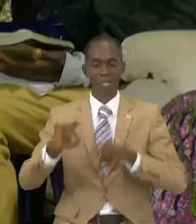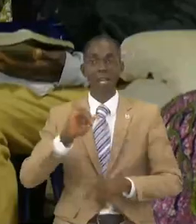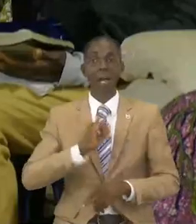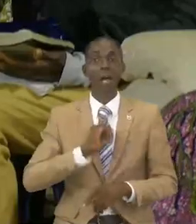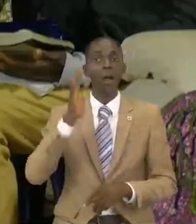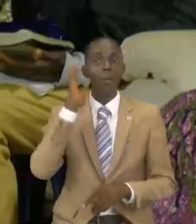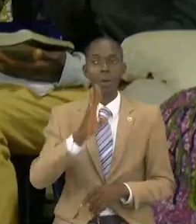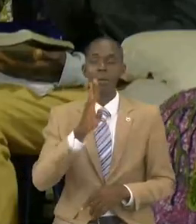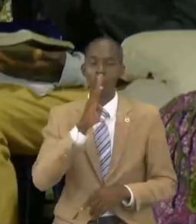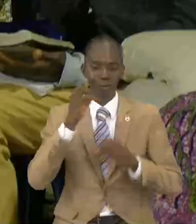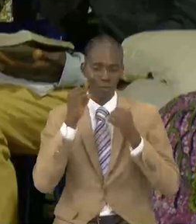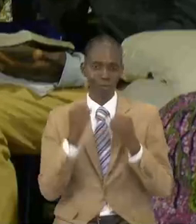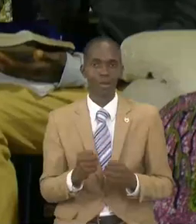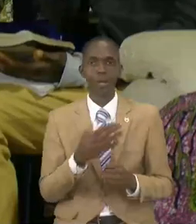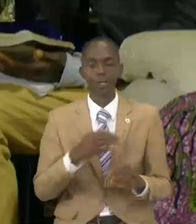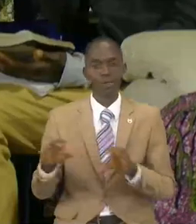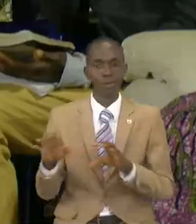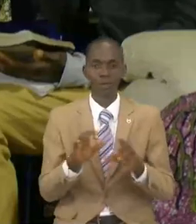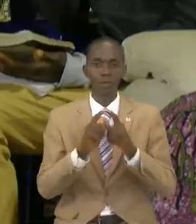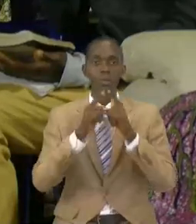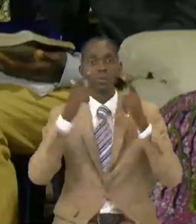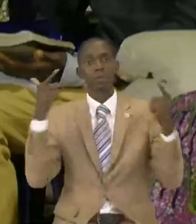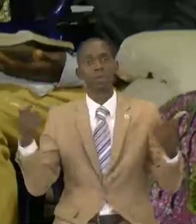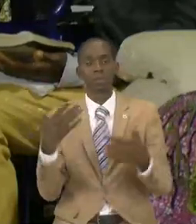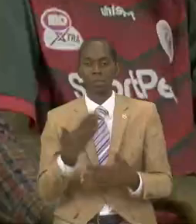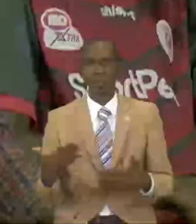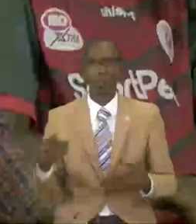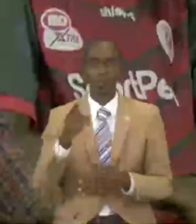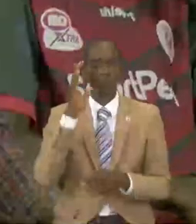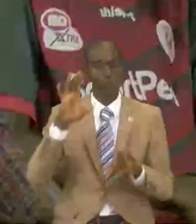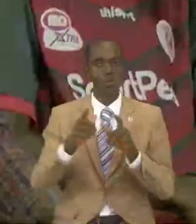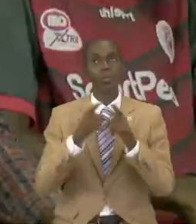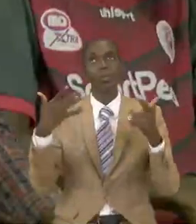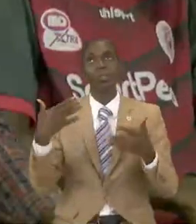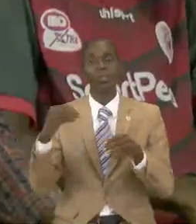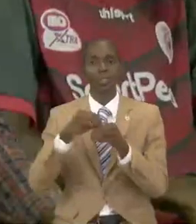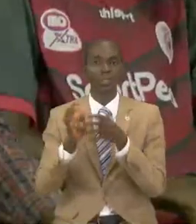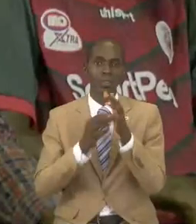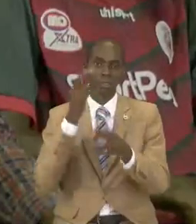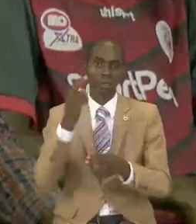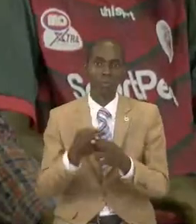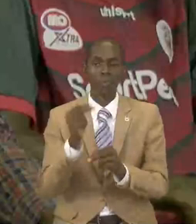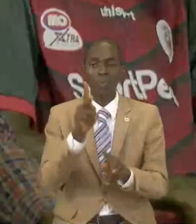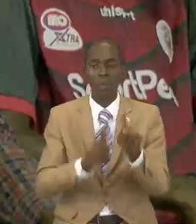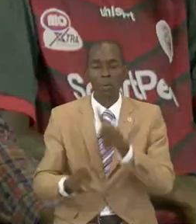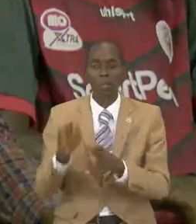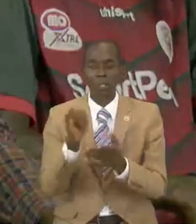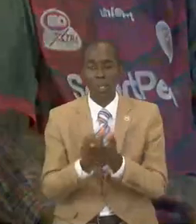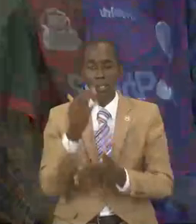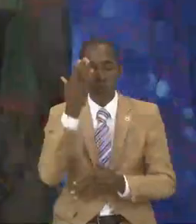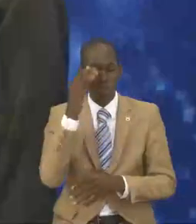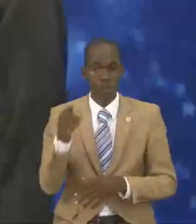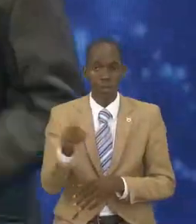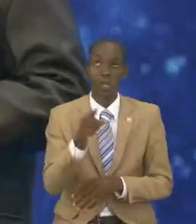forts et feront des exploits. Tu feras des exploits au nom de Jésus. Ceux qui connaissent